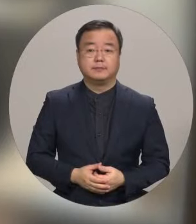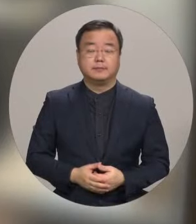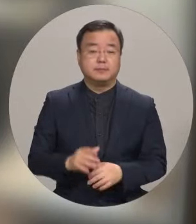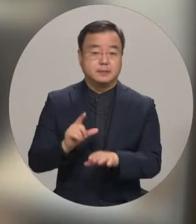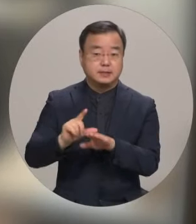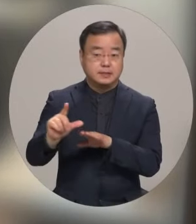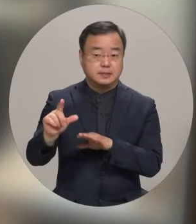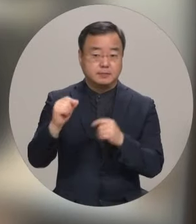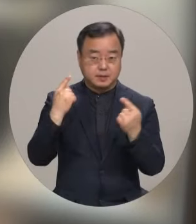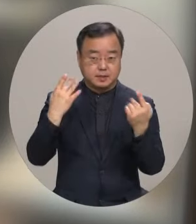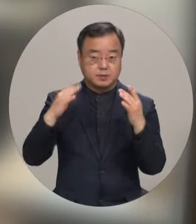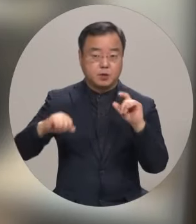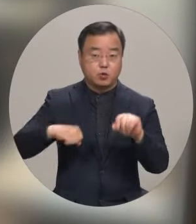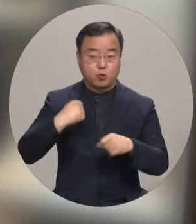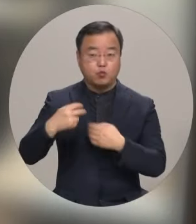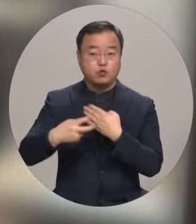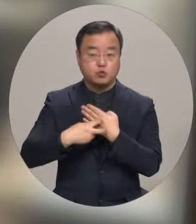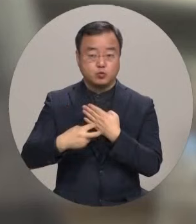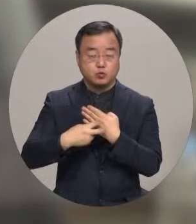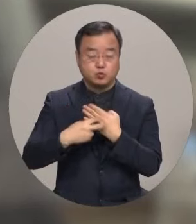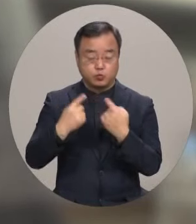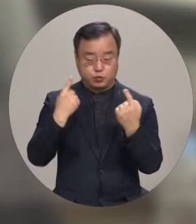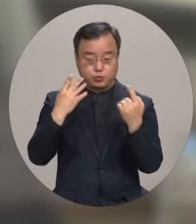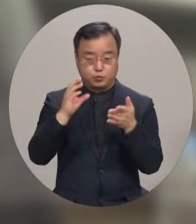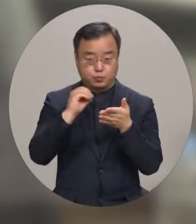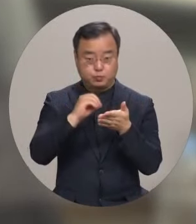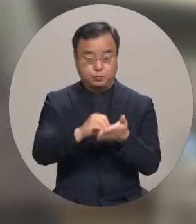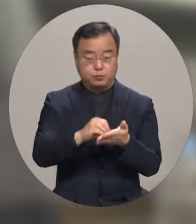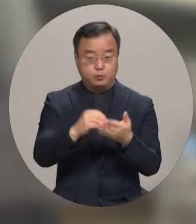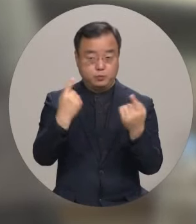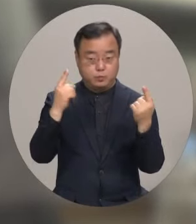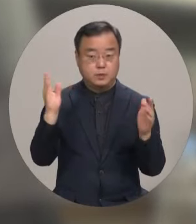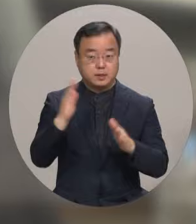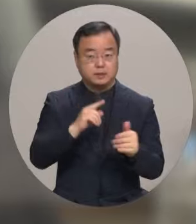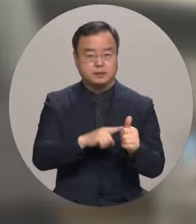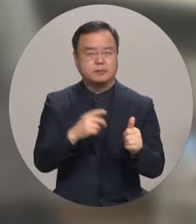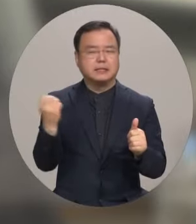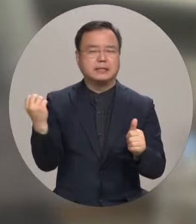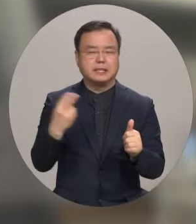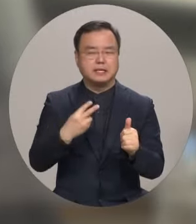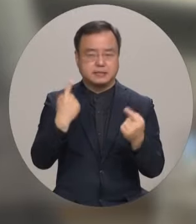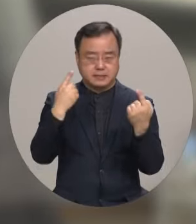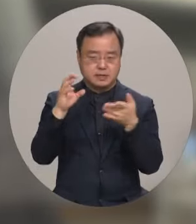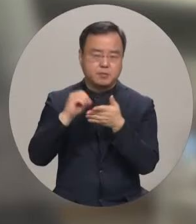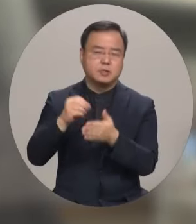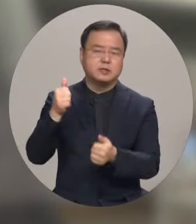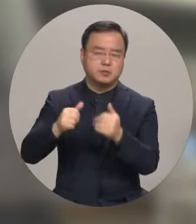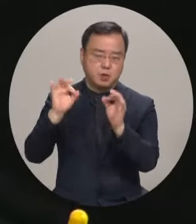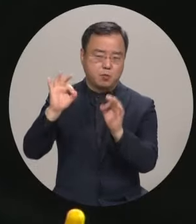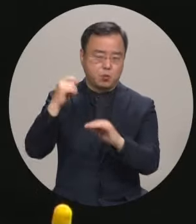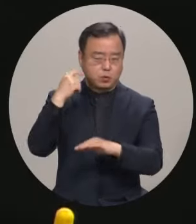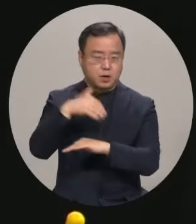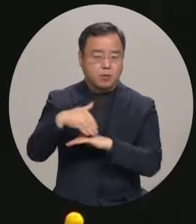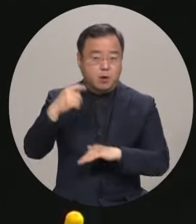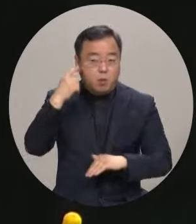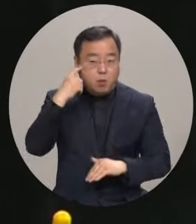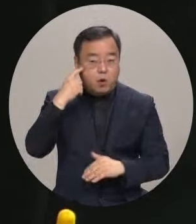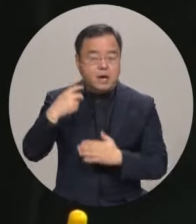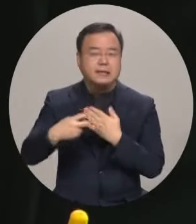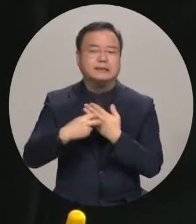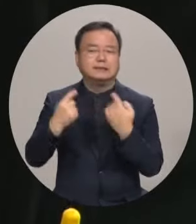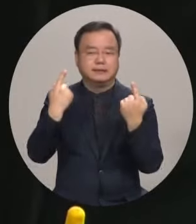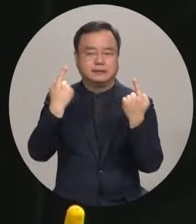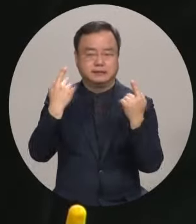지방대 수의학과 신입생 지환 씨는 올해 수능을 한 번 더 보기로 했습니다. 의대 정원이 큰 폭으로 늘면서 합격